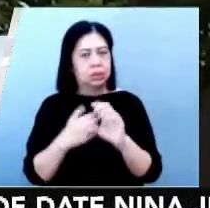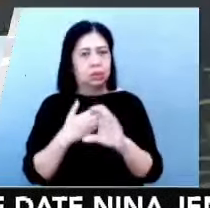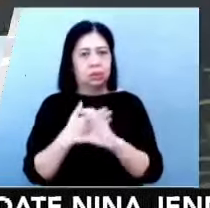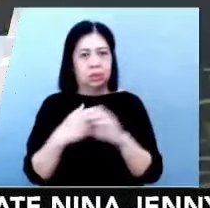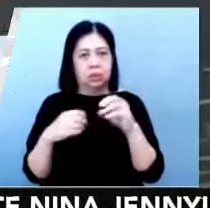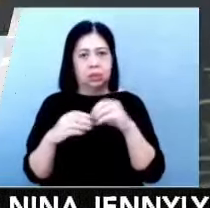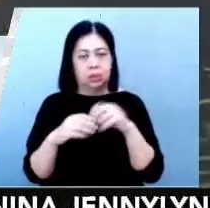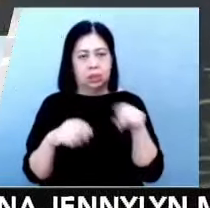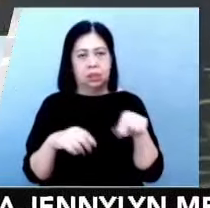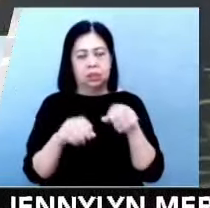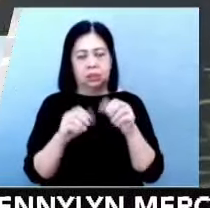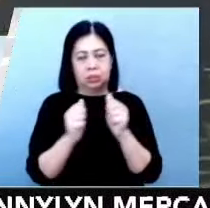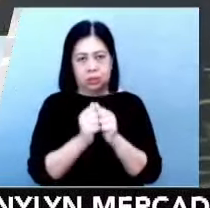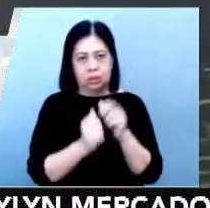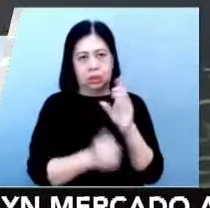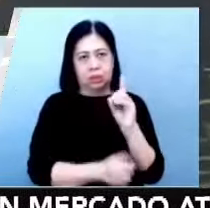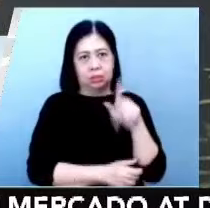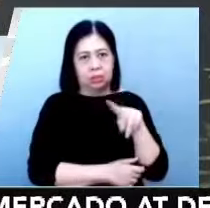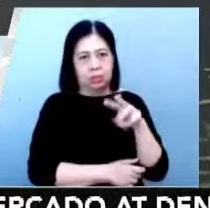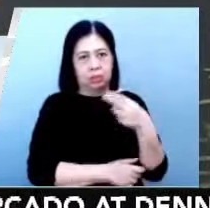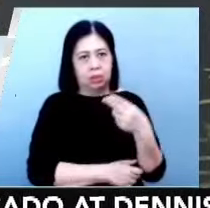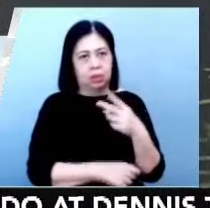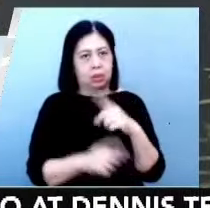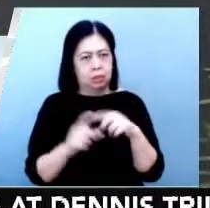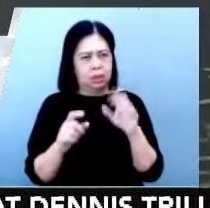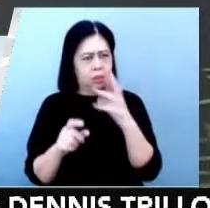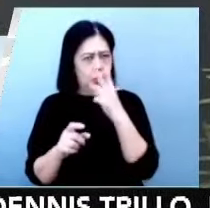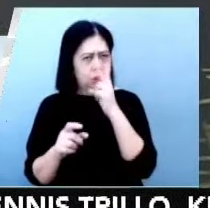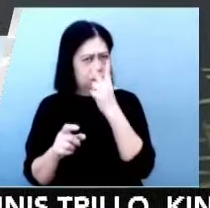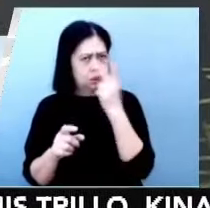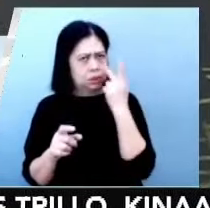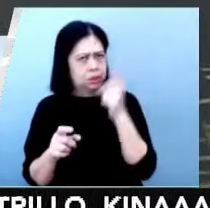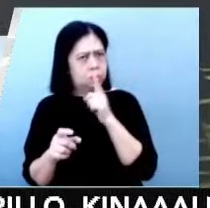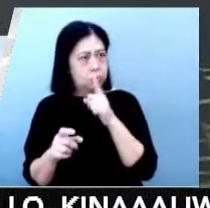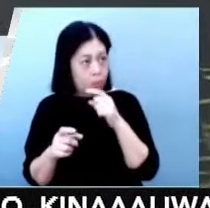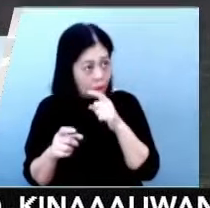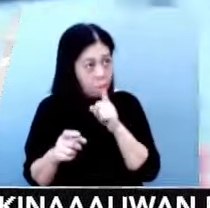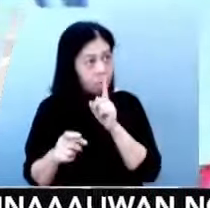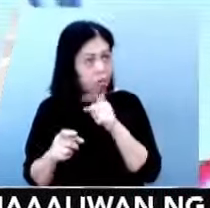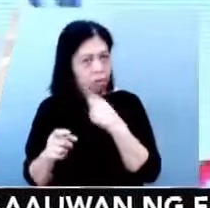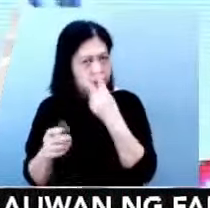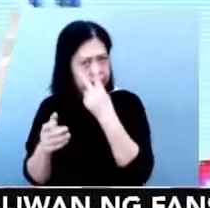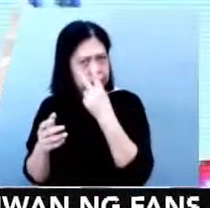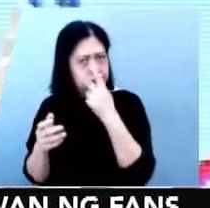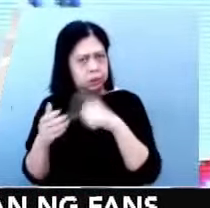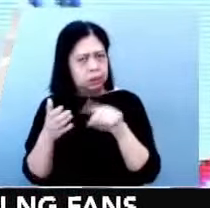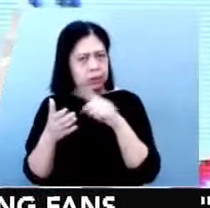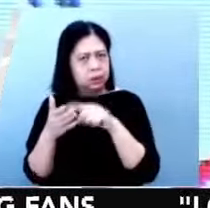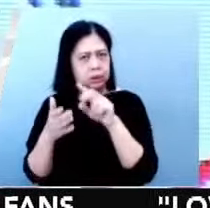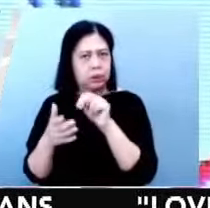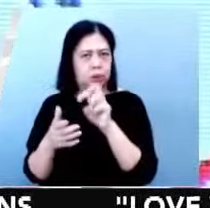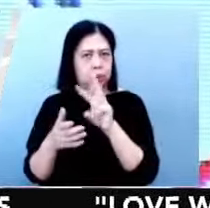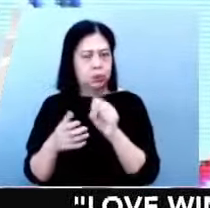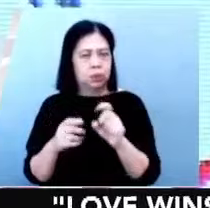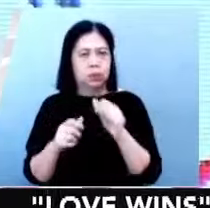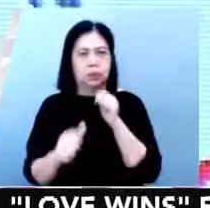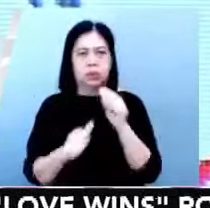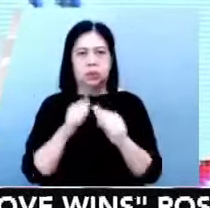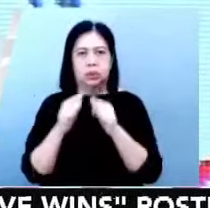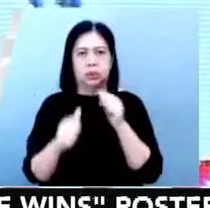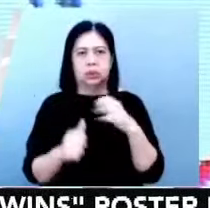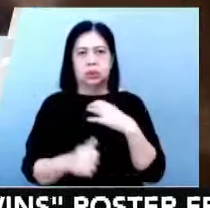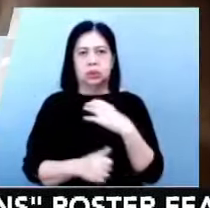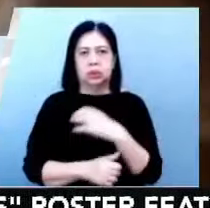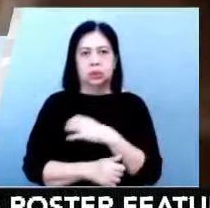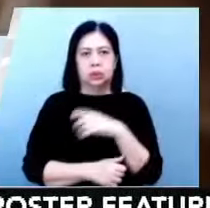kagawaran. Gayunman, beberipekahin daw nila ang mga isiniwalat ni Marcos. Itinanggi naman ng isang kongresista na